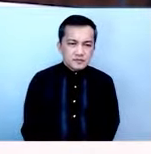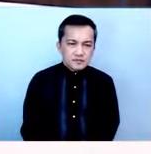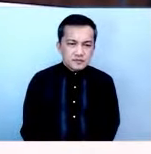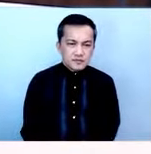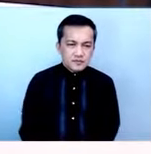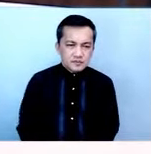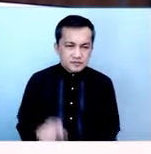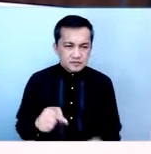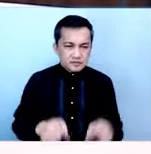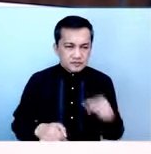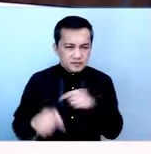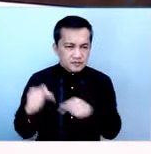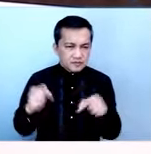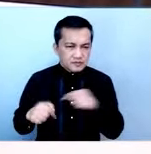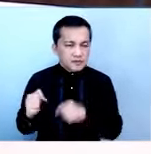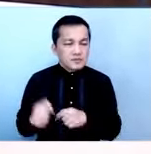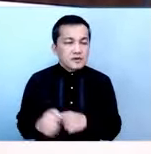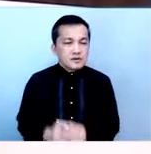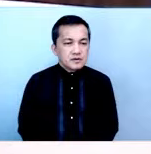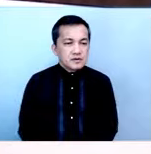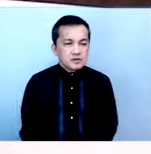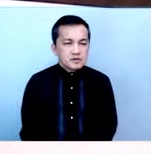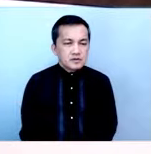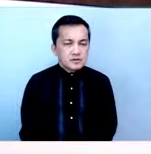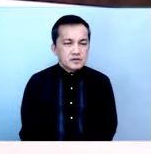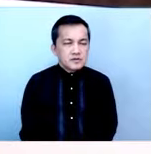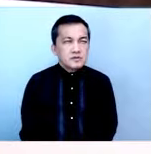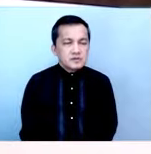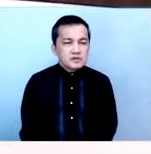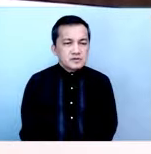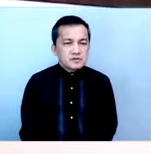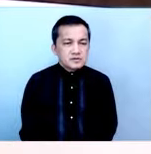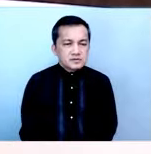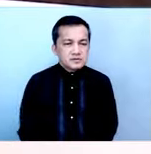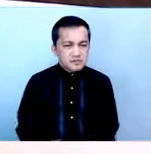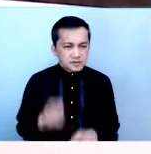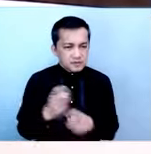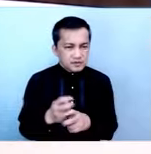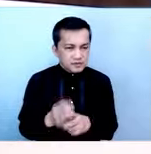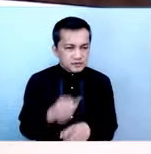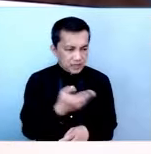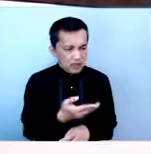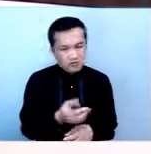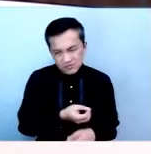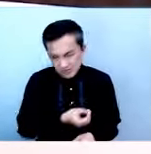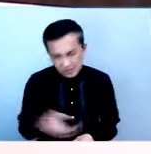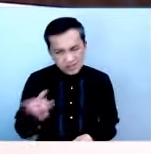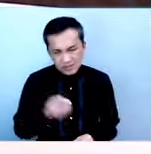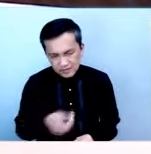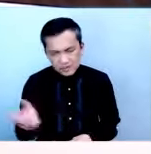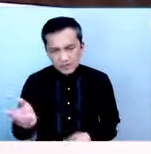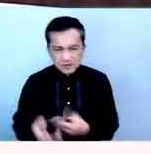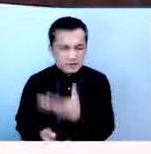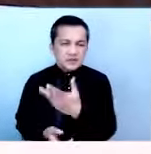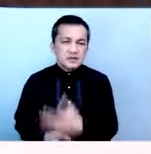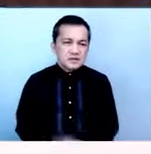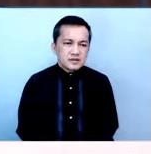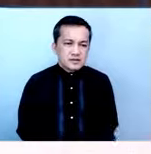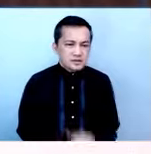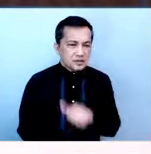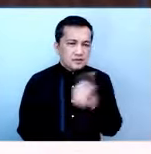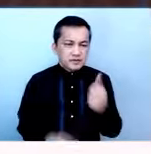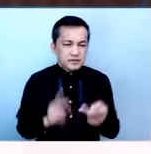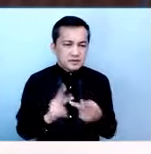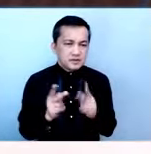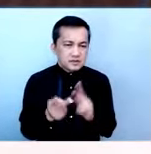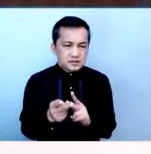sa napanood natin, mahirap talaga kapag todo bigay ka. Kasi minsan, may mga partner naman, pwedeng hindi